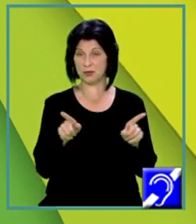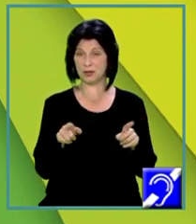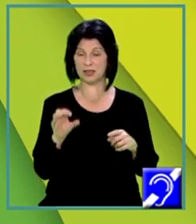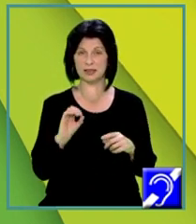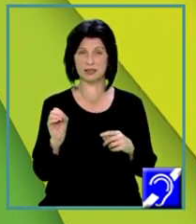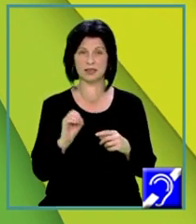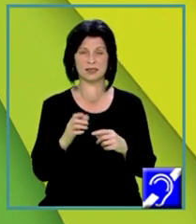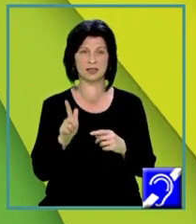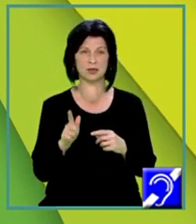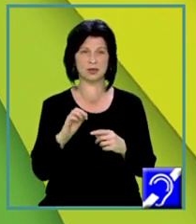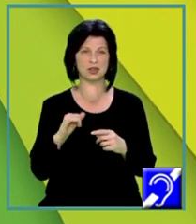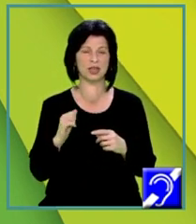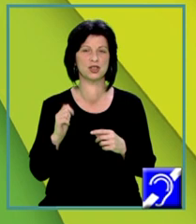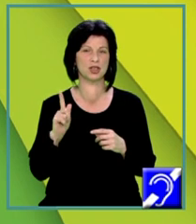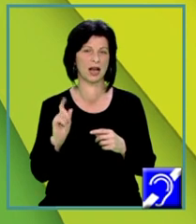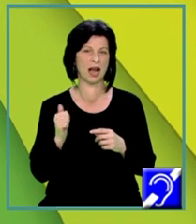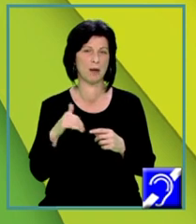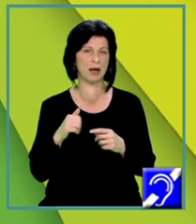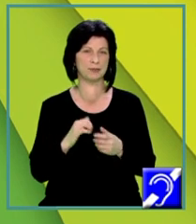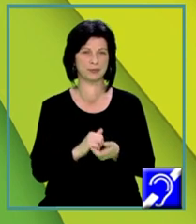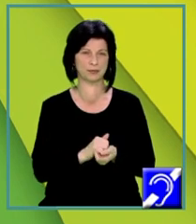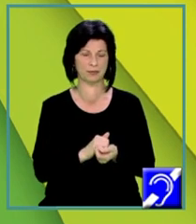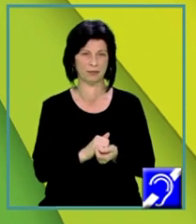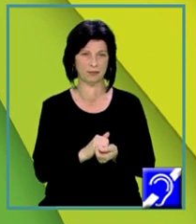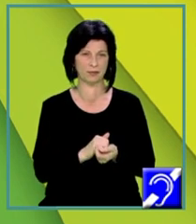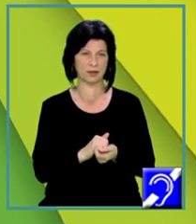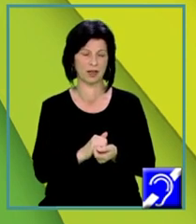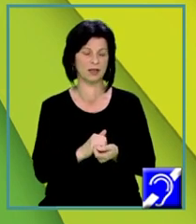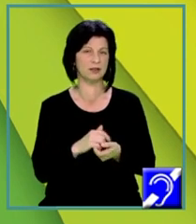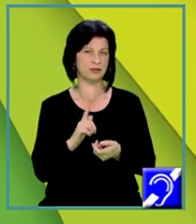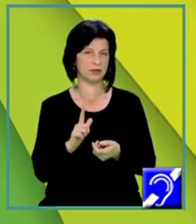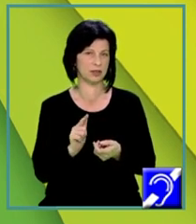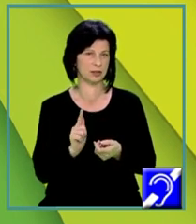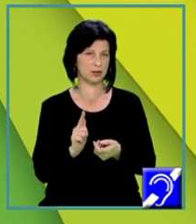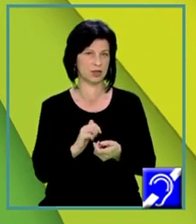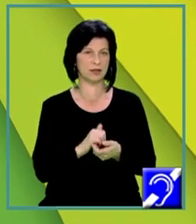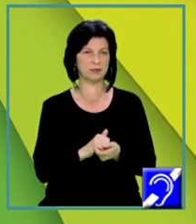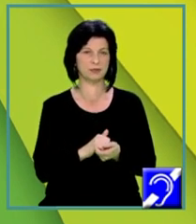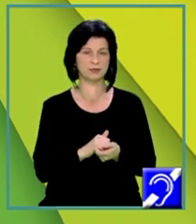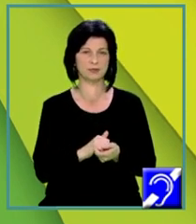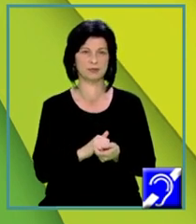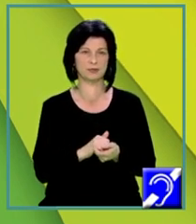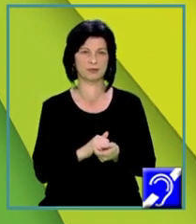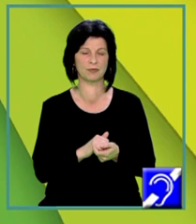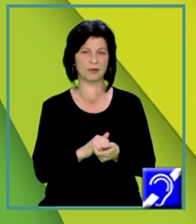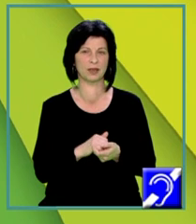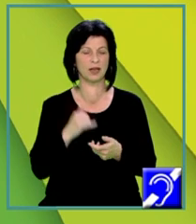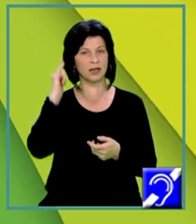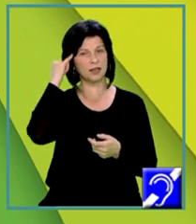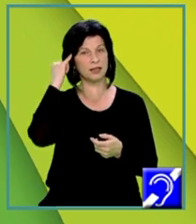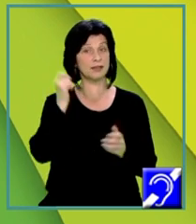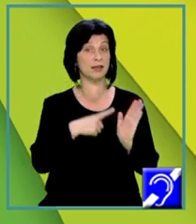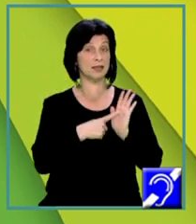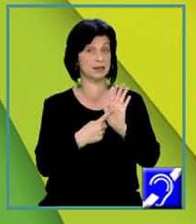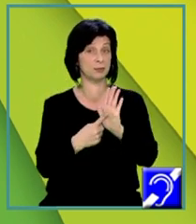valori în gama pentru x si y din deschide acces punem egala Alfa jet de să spunem legalbet Ideea este prezentat în această